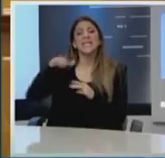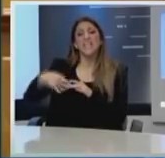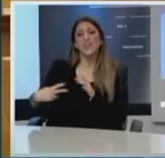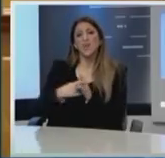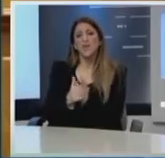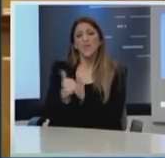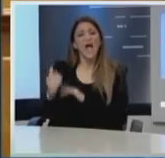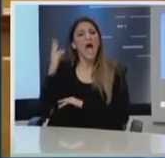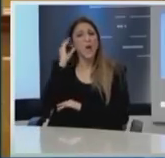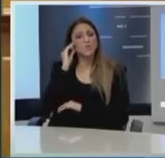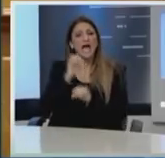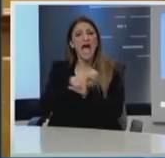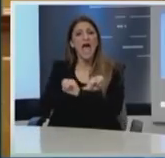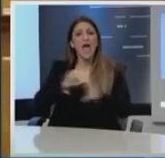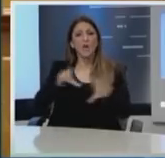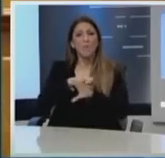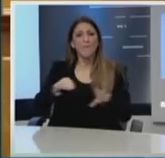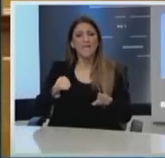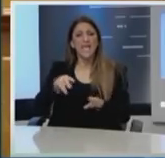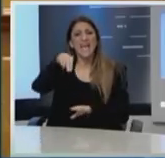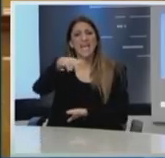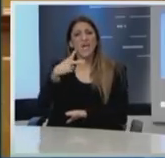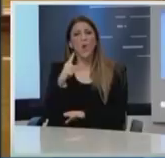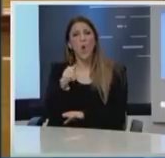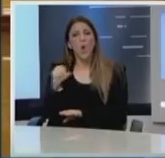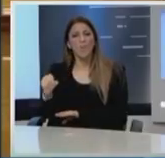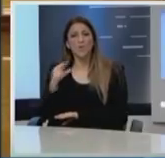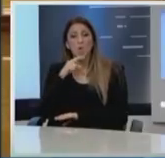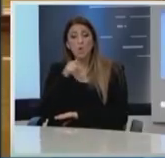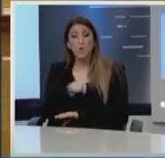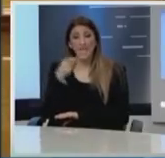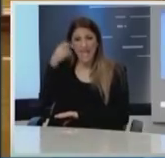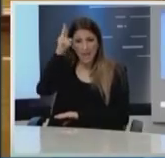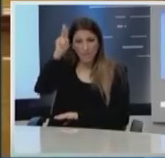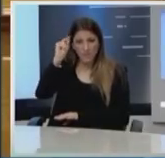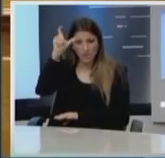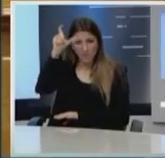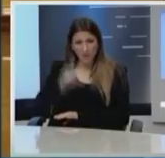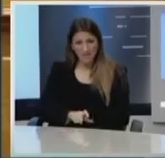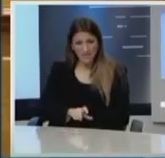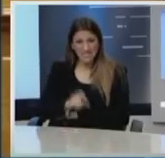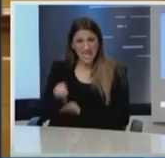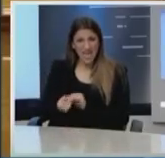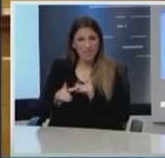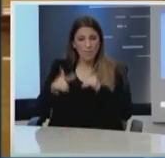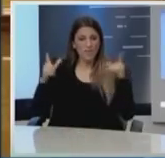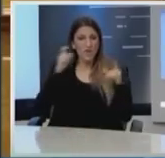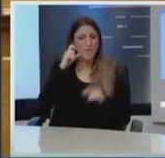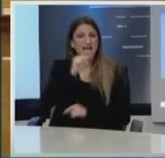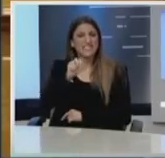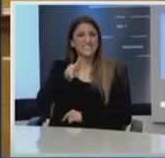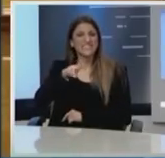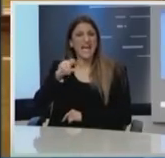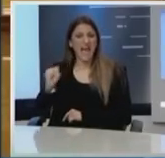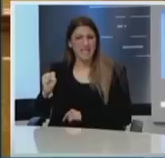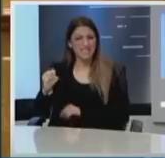στις εκπομπές του Νικολόπουλου, όπου ο υποψήφιος βουλευτής της Νέας Δημοκρατίας, ο κύριος Σαράκης, ο δικηγόρος